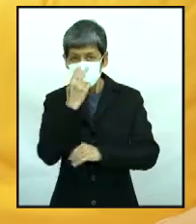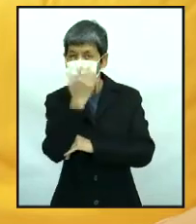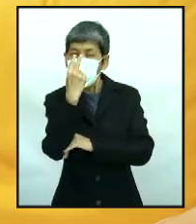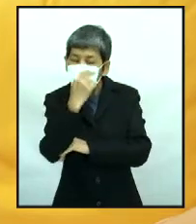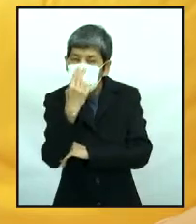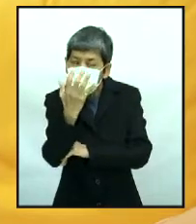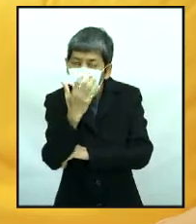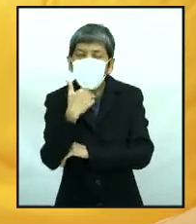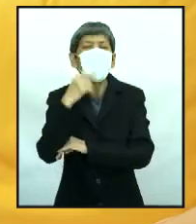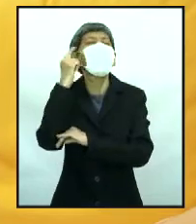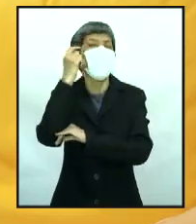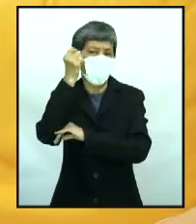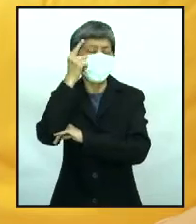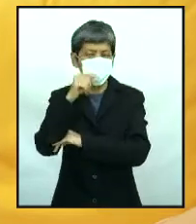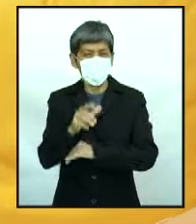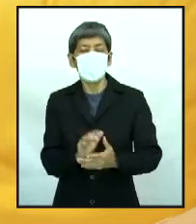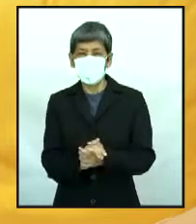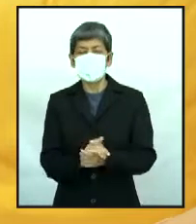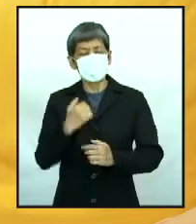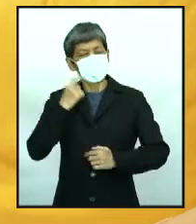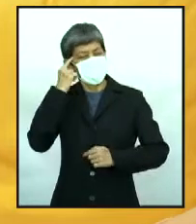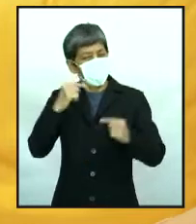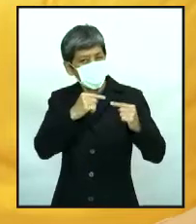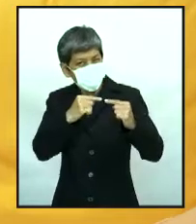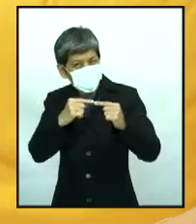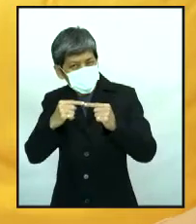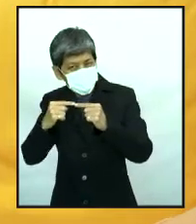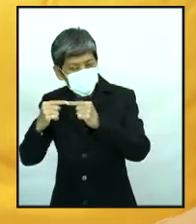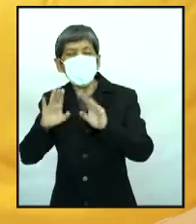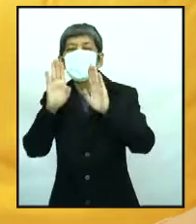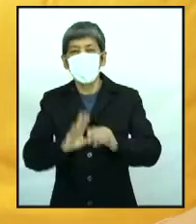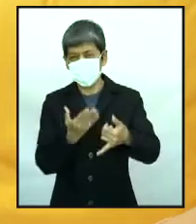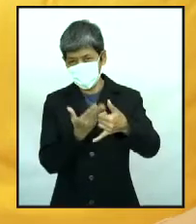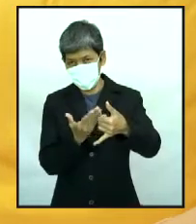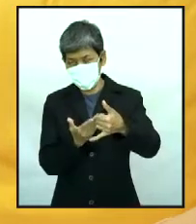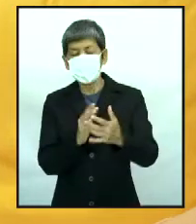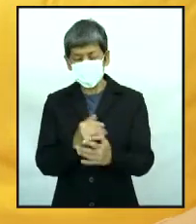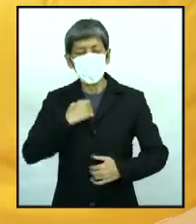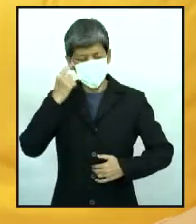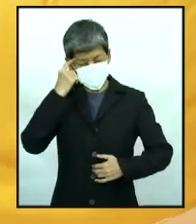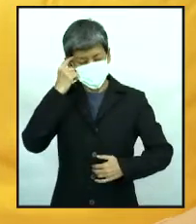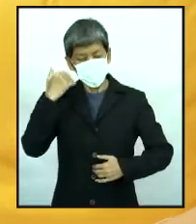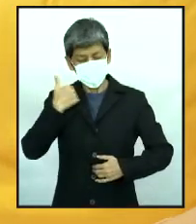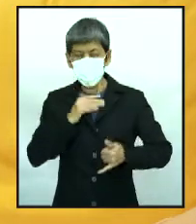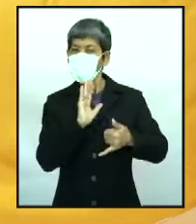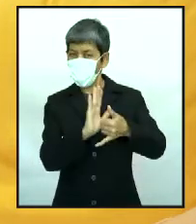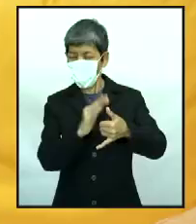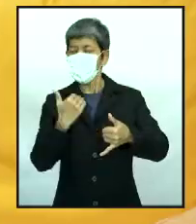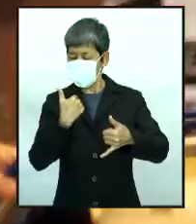ถ้าเราดูหนังปุ๊บเราจะรู้ว่าอ้อต่อไปจะเป็นอะไรอะไรเงี้ยมันเป็นแพทเทิร์นอะไรเงี้ยเราก็จะรู้แล้วก็จะมีของเราเ